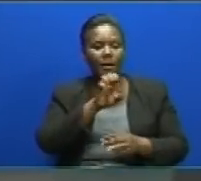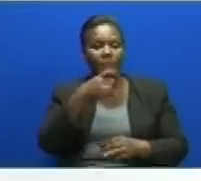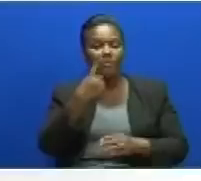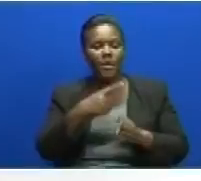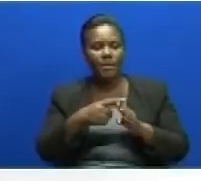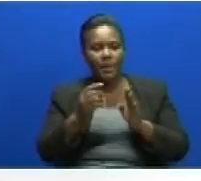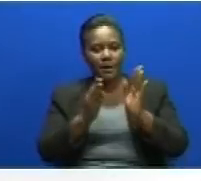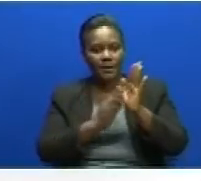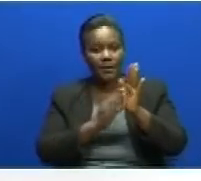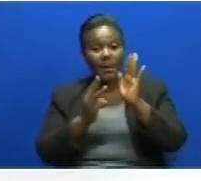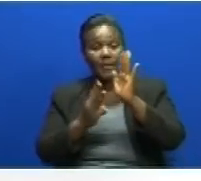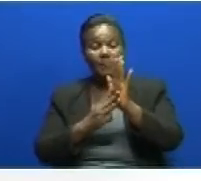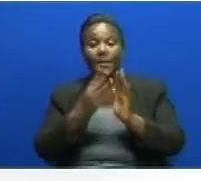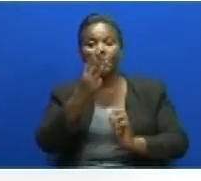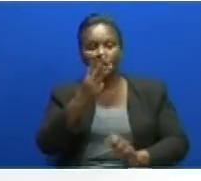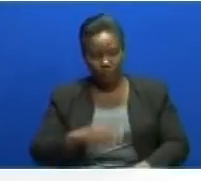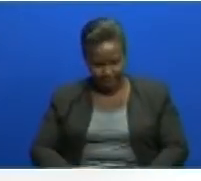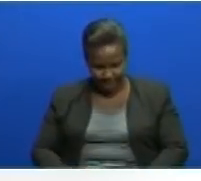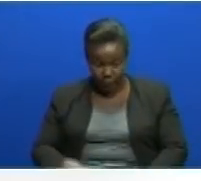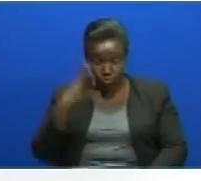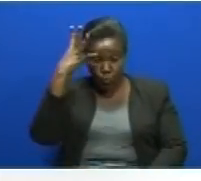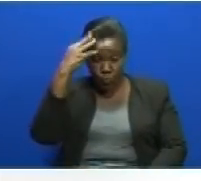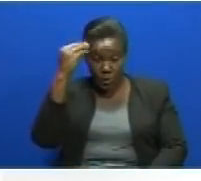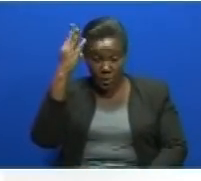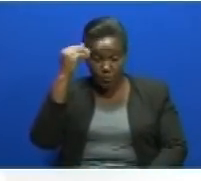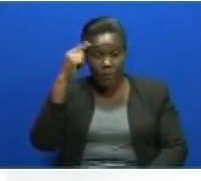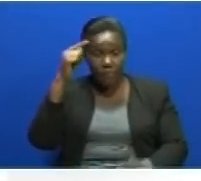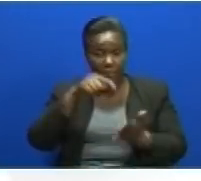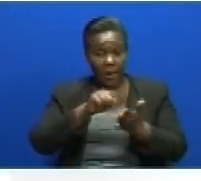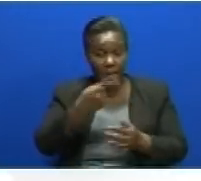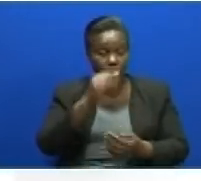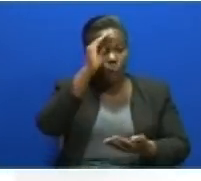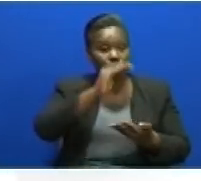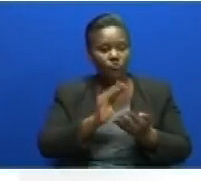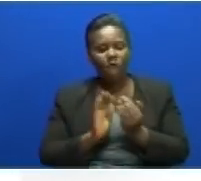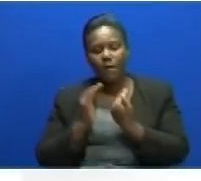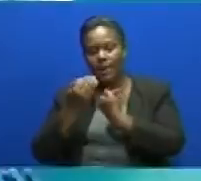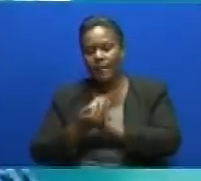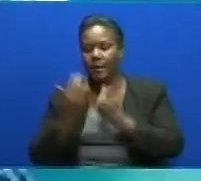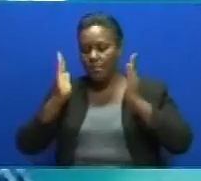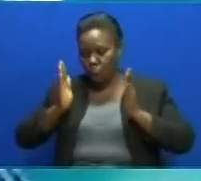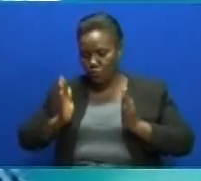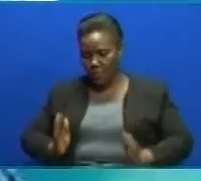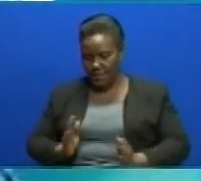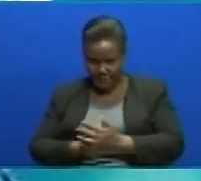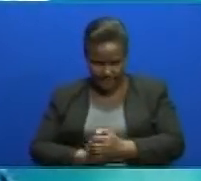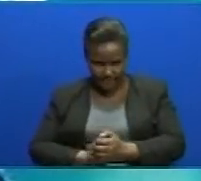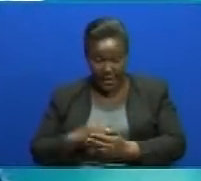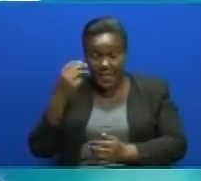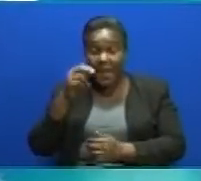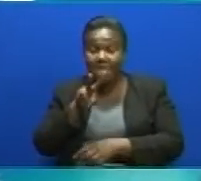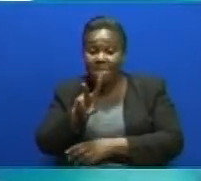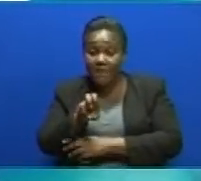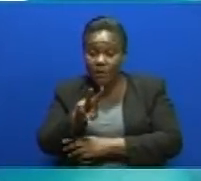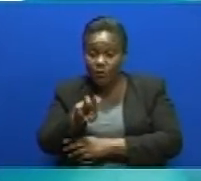1983. Ukimwi ni upungufu wa kinga mwilini, na kazi kubwa virusi vya ukimwi ni kushambulia kinga za mwili